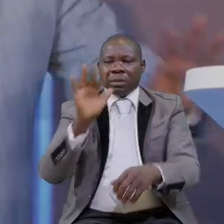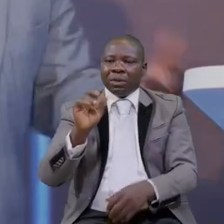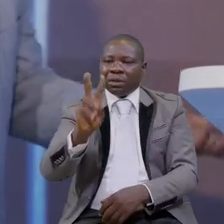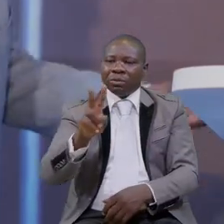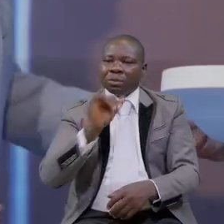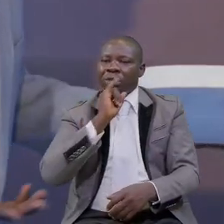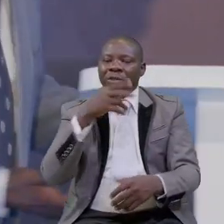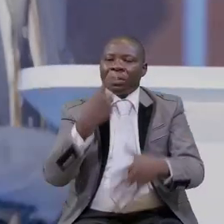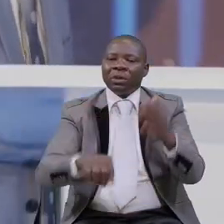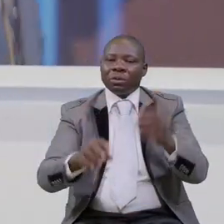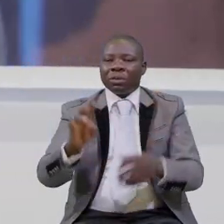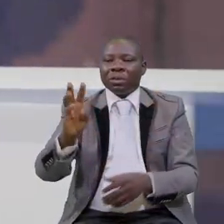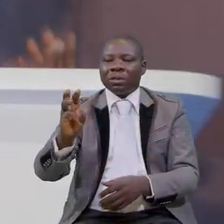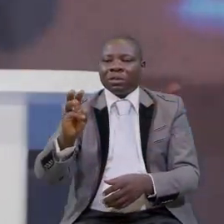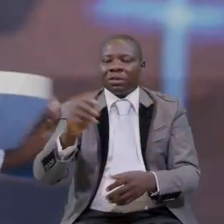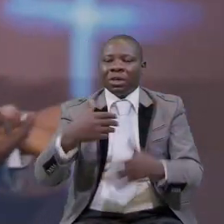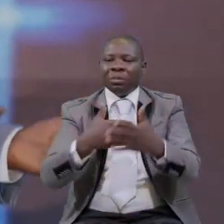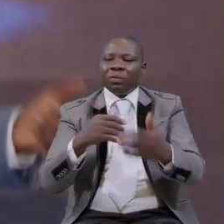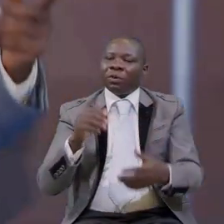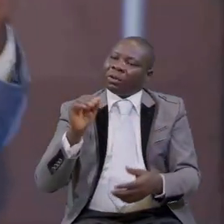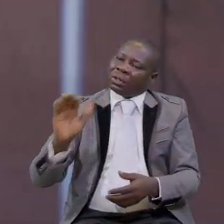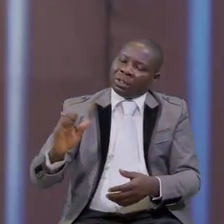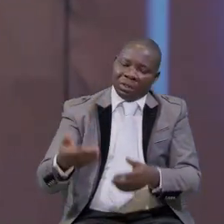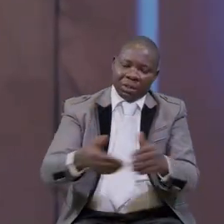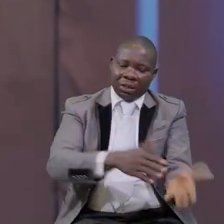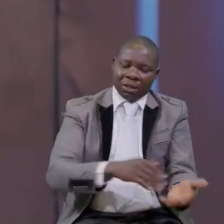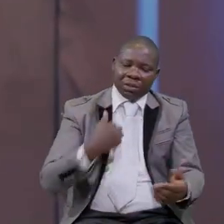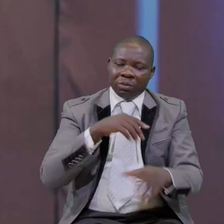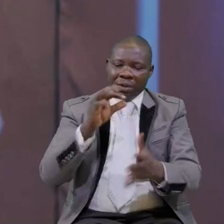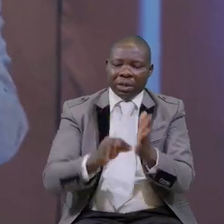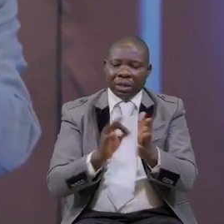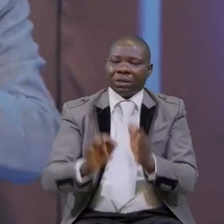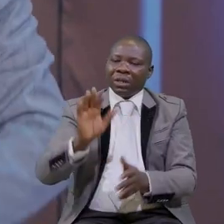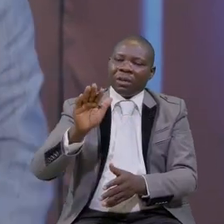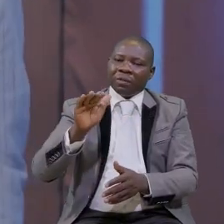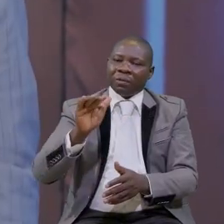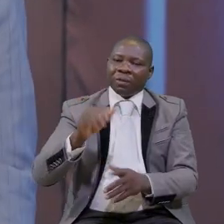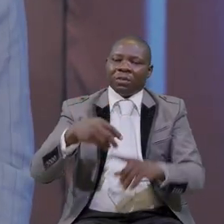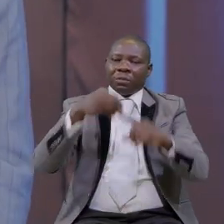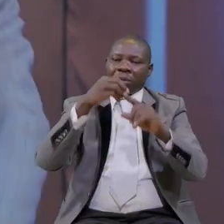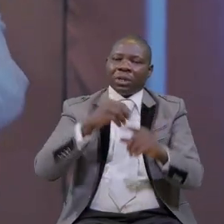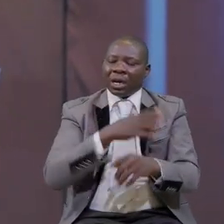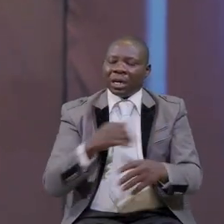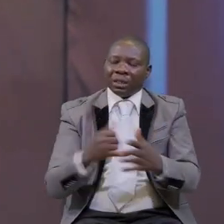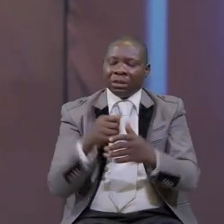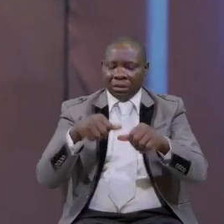Ça fait... Et avant sa mort, on n'a compté que 15 miracles spectaculaires. Et il restait un.